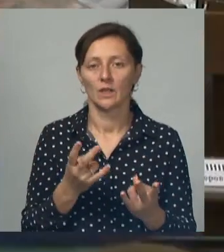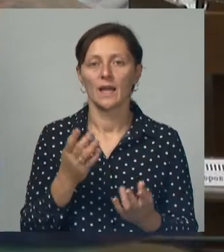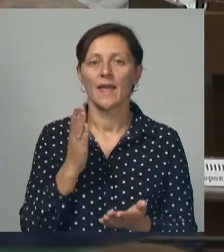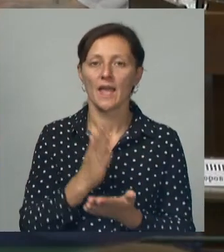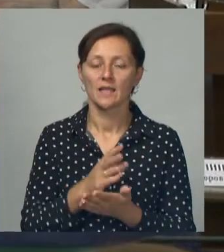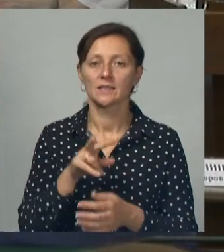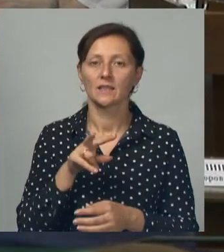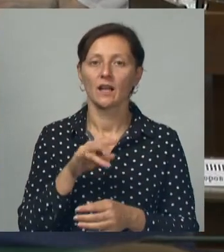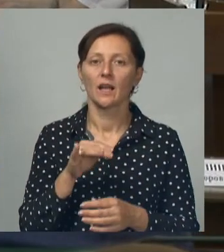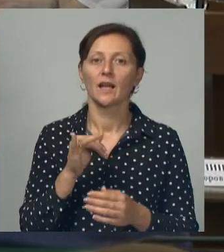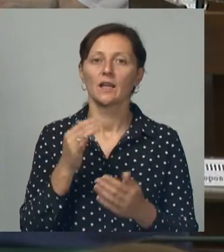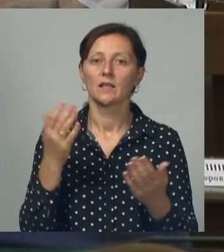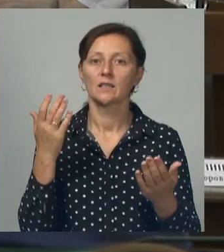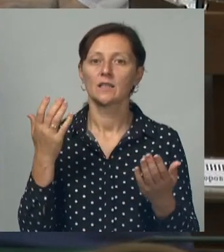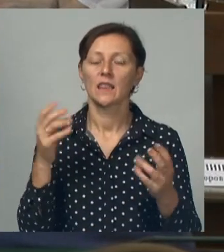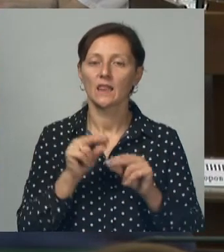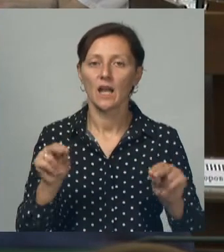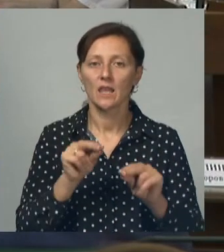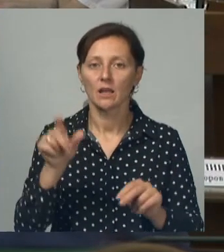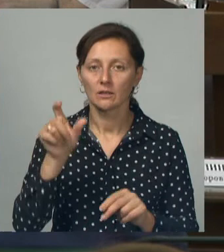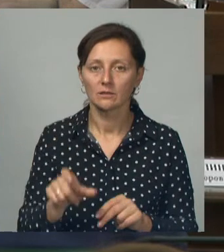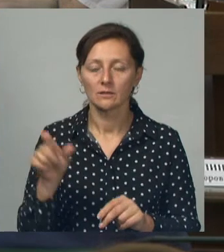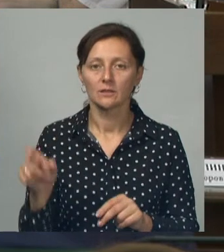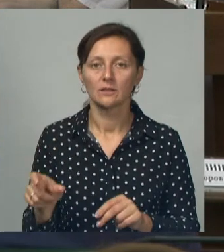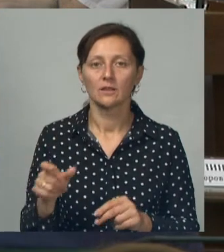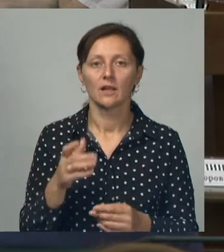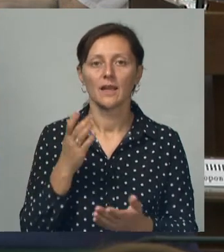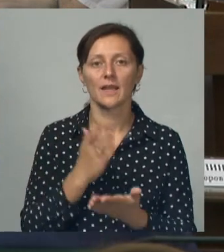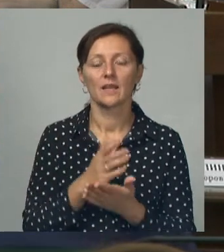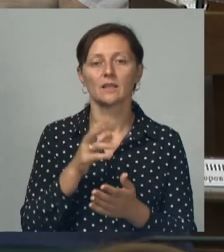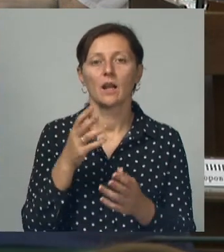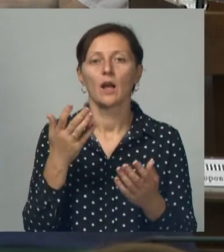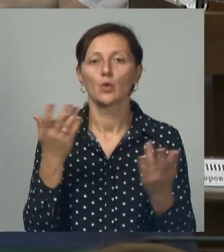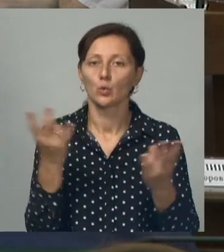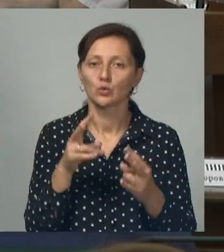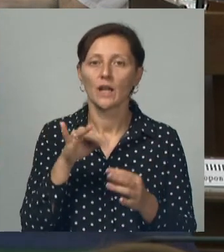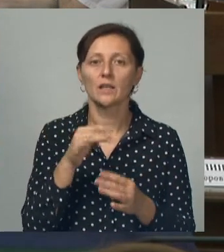этого тренеры профессиональные, насколько есть, существует охват